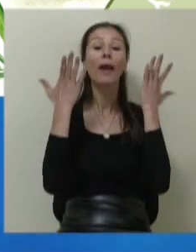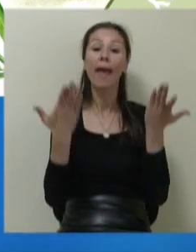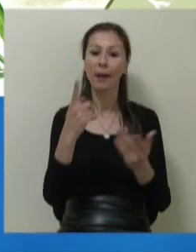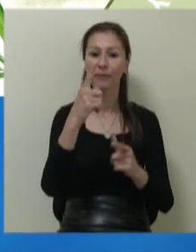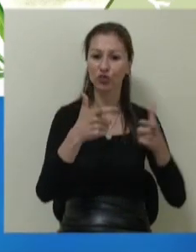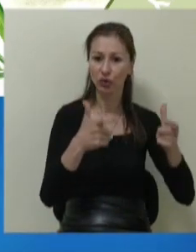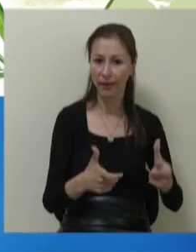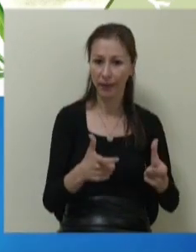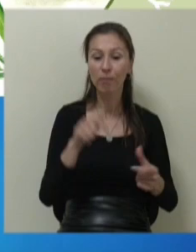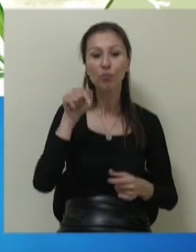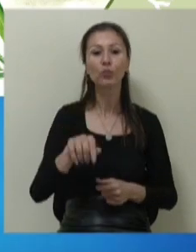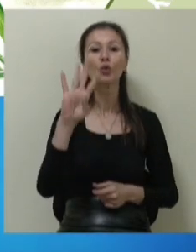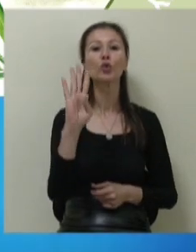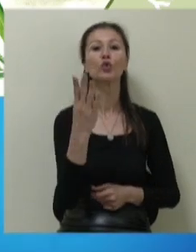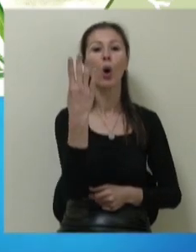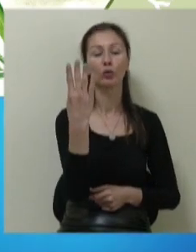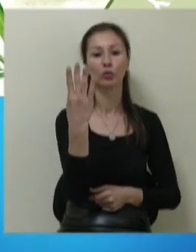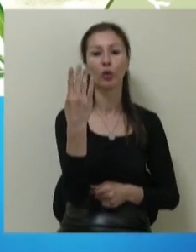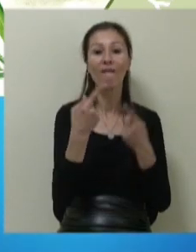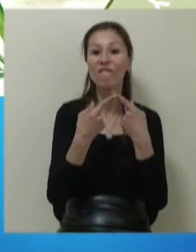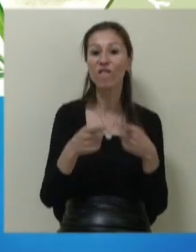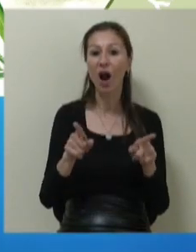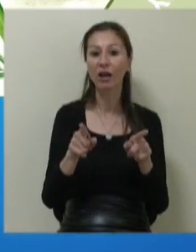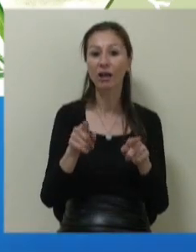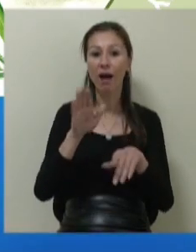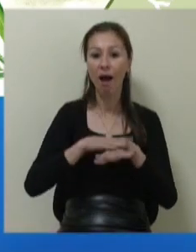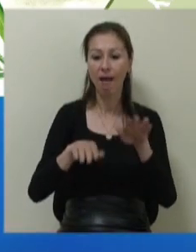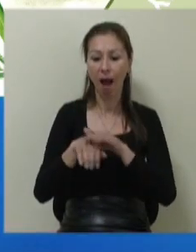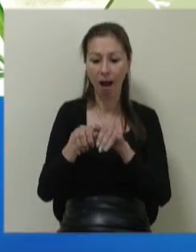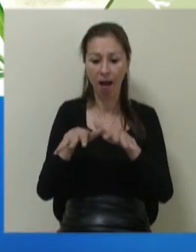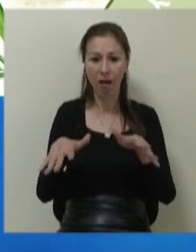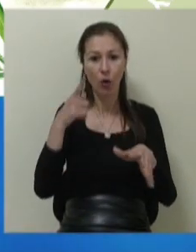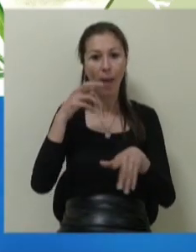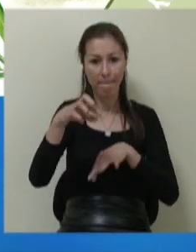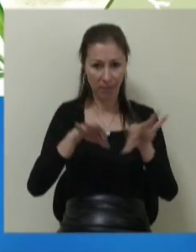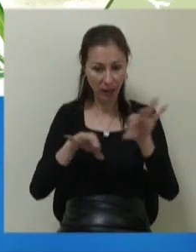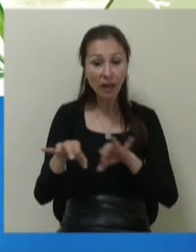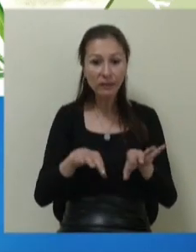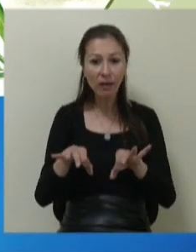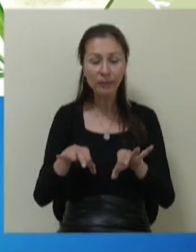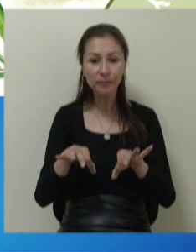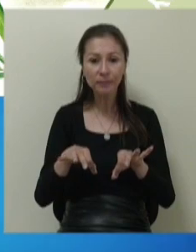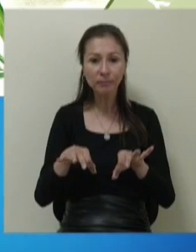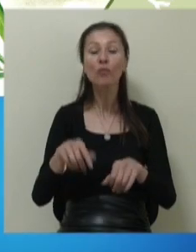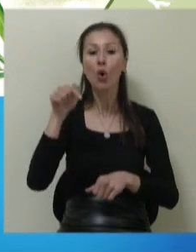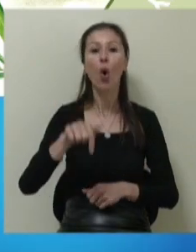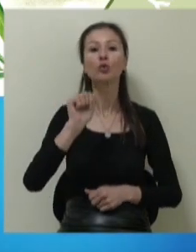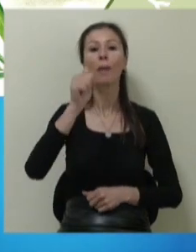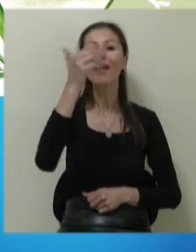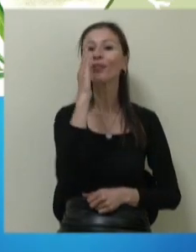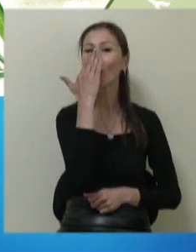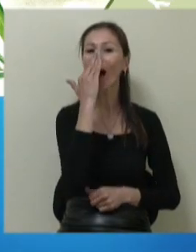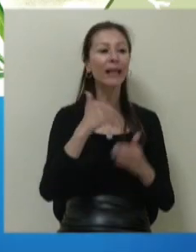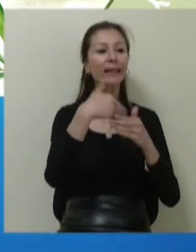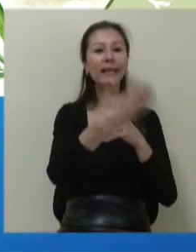şehri bu dört farklı ayağı esas alarak planlarsak, o zaman doğadaki